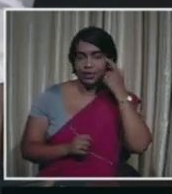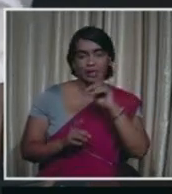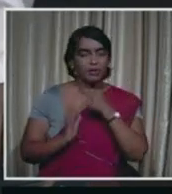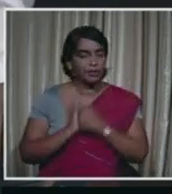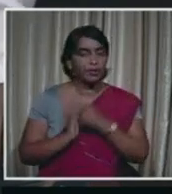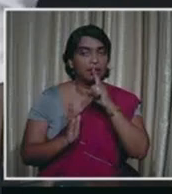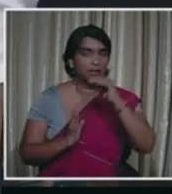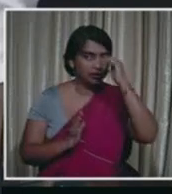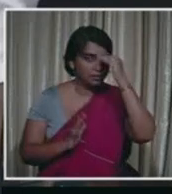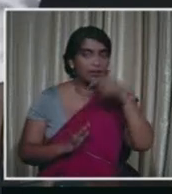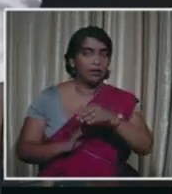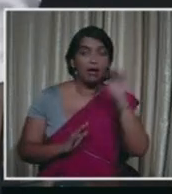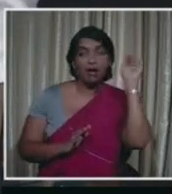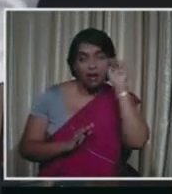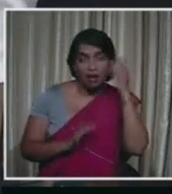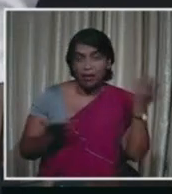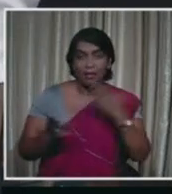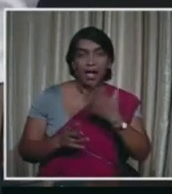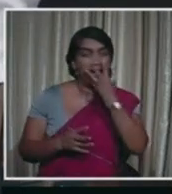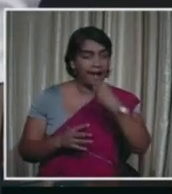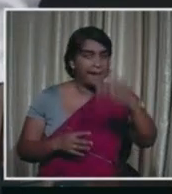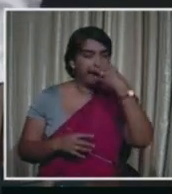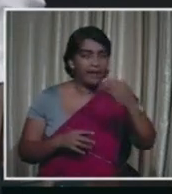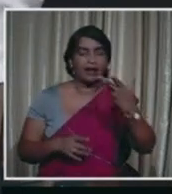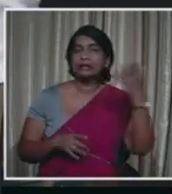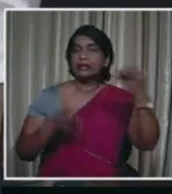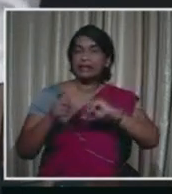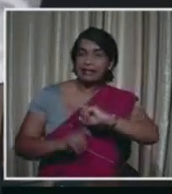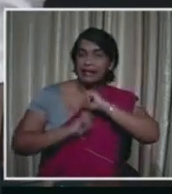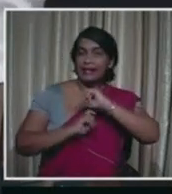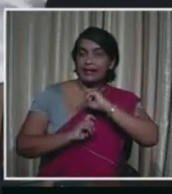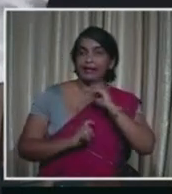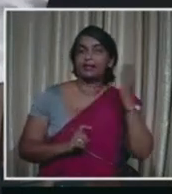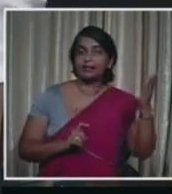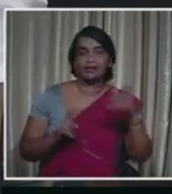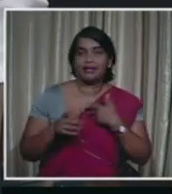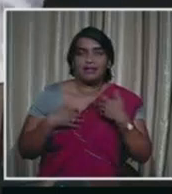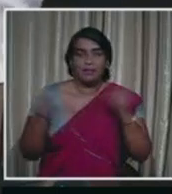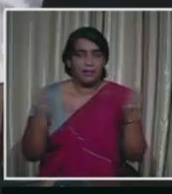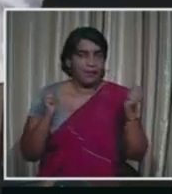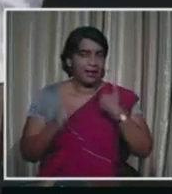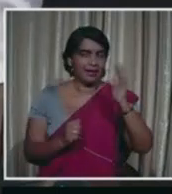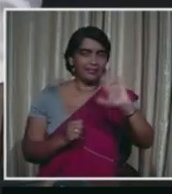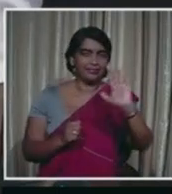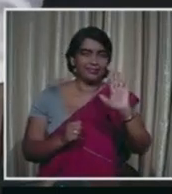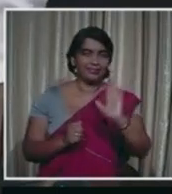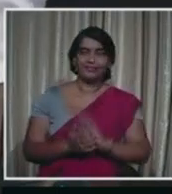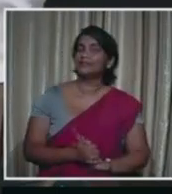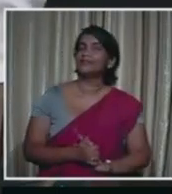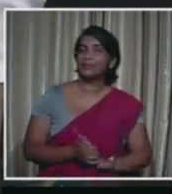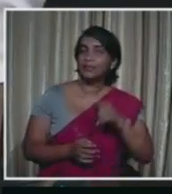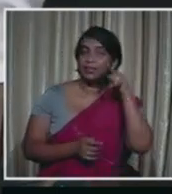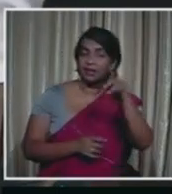කථානායකතුමනි මේවා අහගෙන ඉන්න බැරි නරි ටිකක් හිවලු ටිකක් කෑ ගහනවා ඒවට අපි සැලෙන්නේ නැහැ